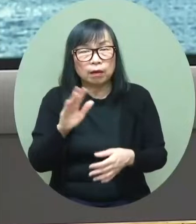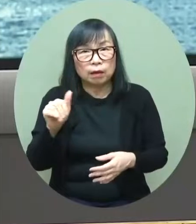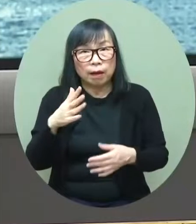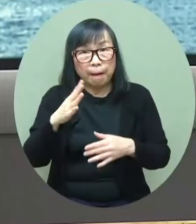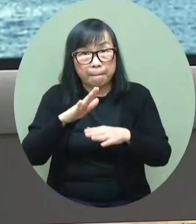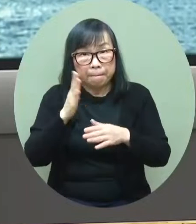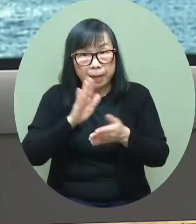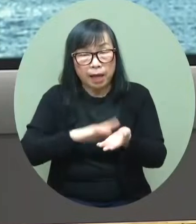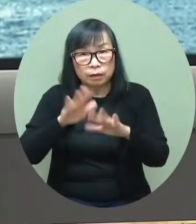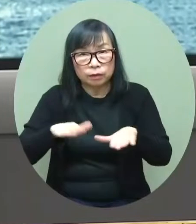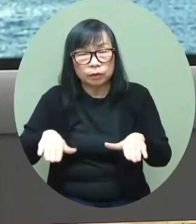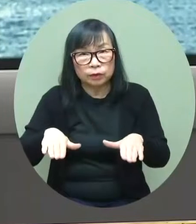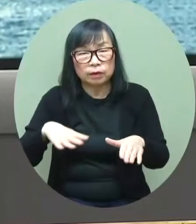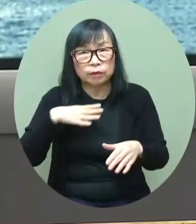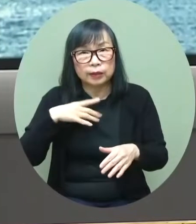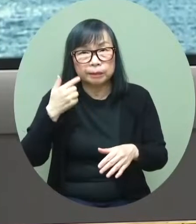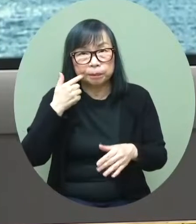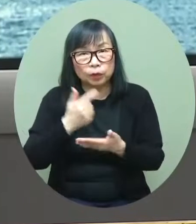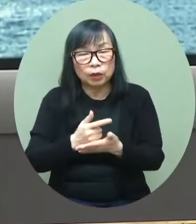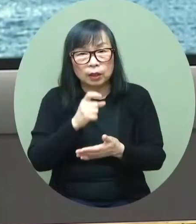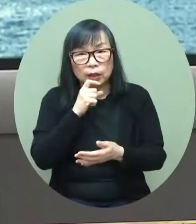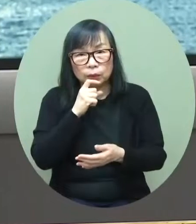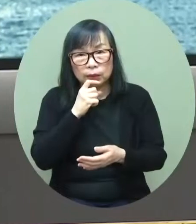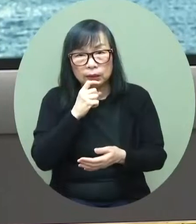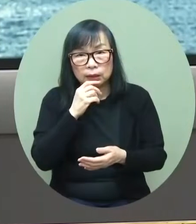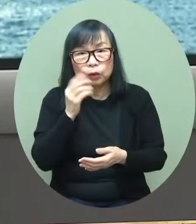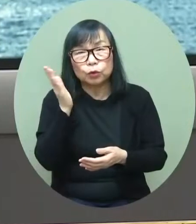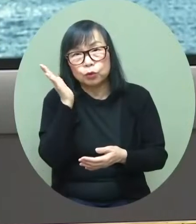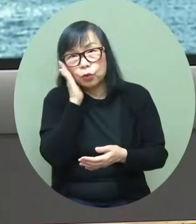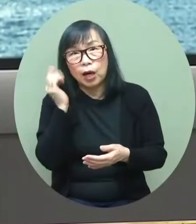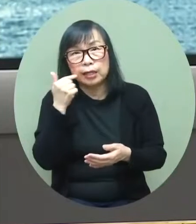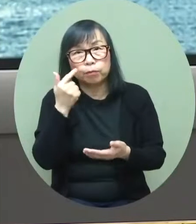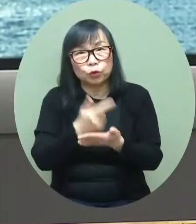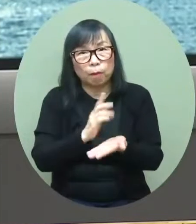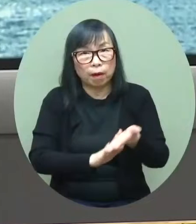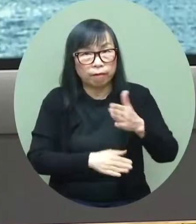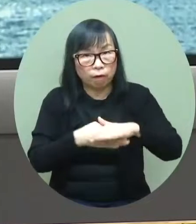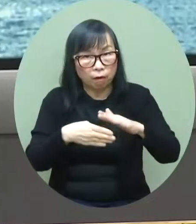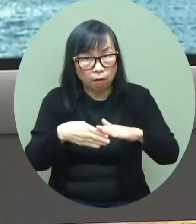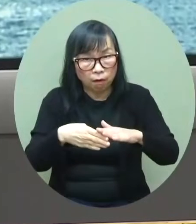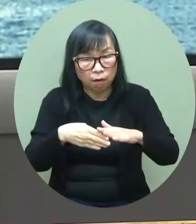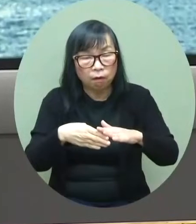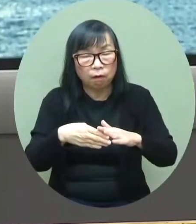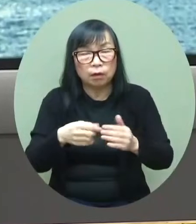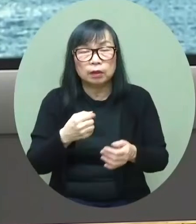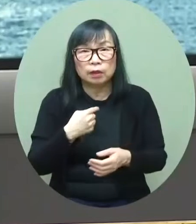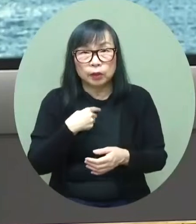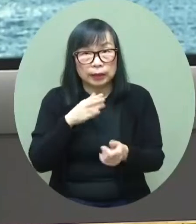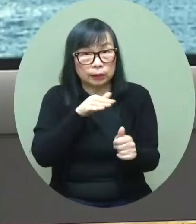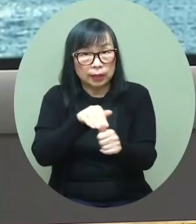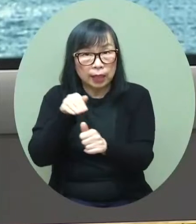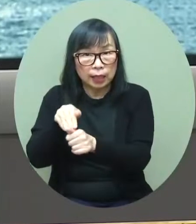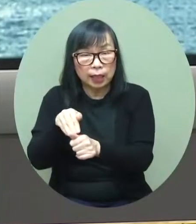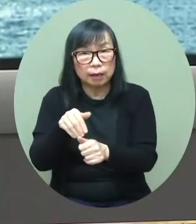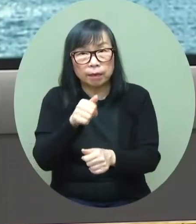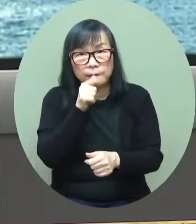童咧，其實個情況都嚴重嘅，有啲甚至要需要住喺個深切治療部添。咁所以咧，我哋都提提家長